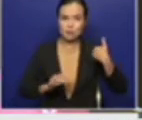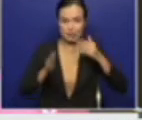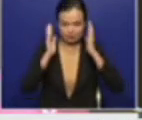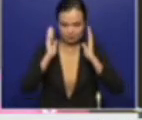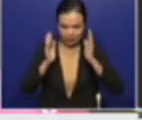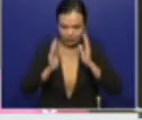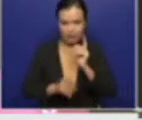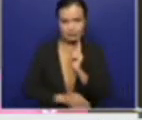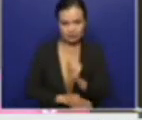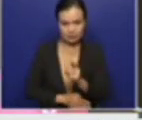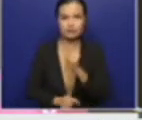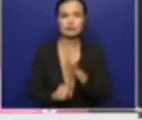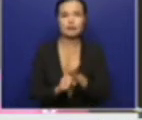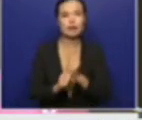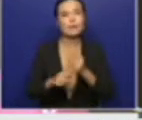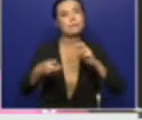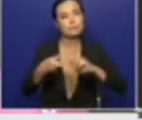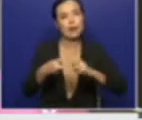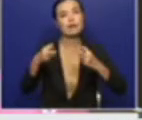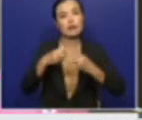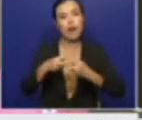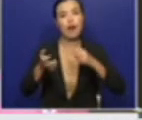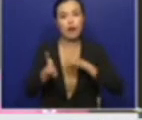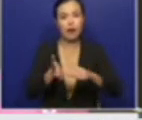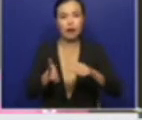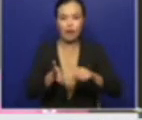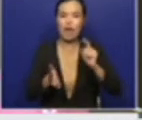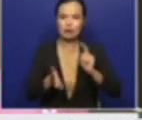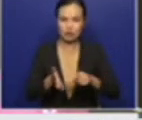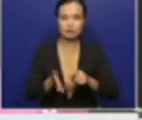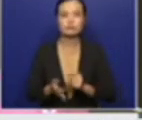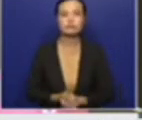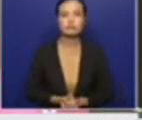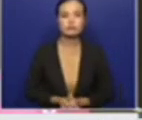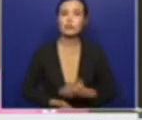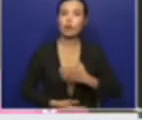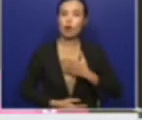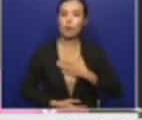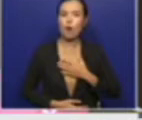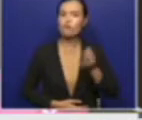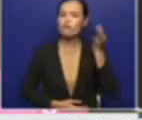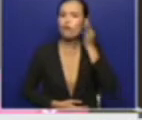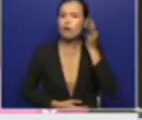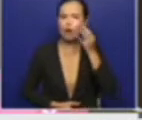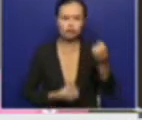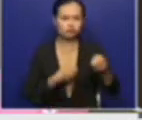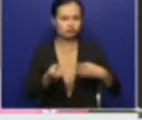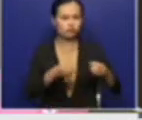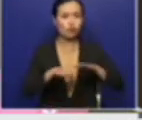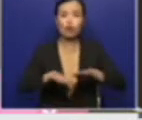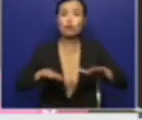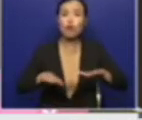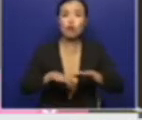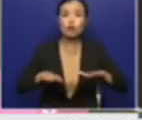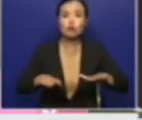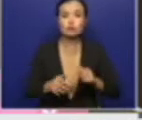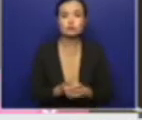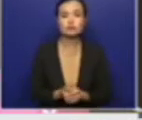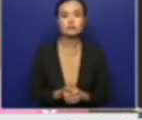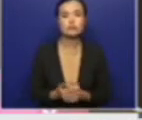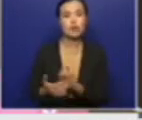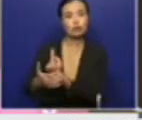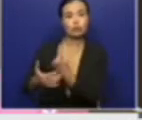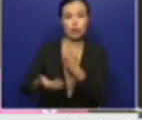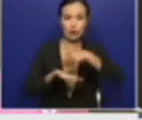ใจกับการแก้ปัญหาในเรื่องนี้เพราะผมฟังน้องๆนี่ที่มาจากตัวแ